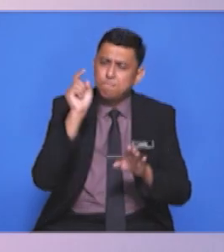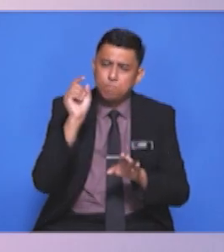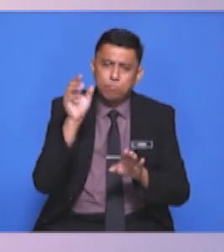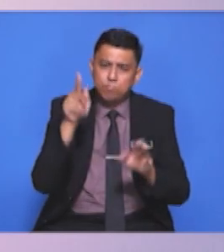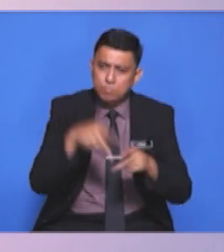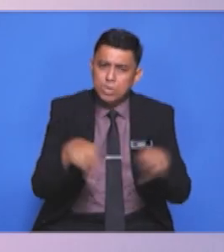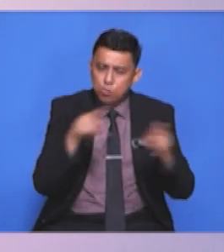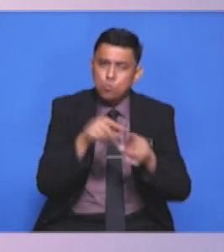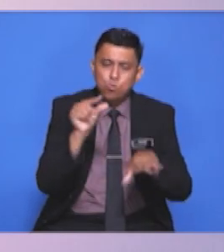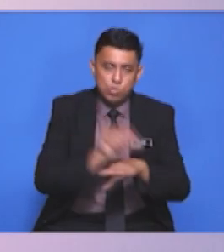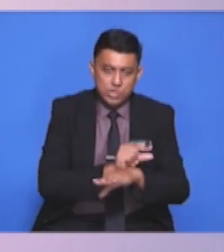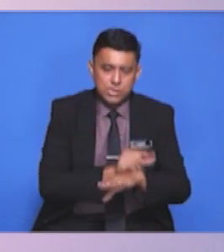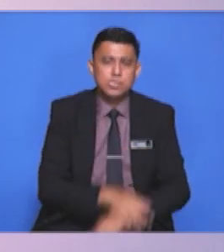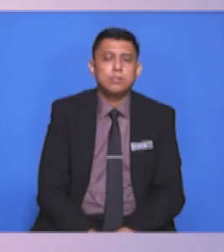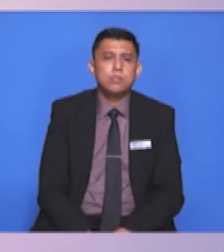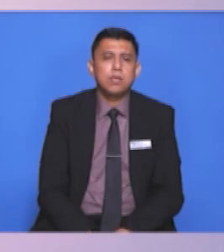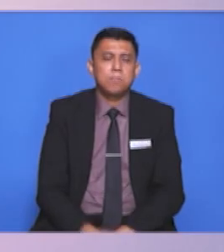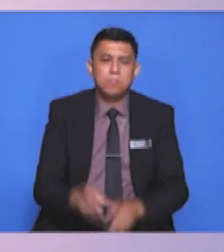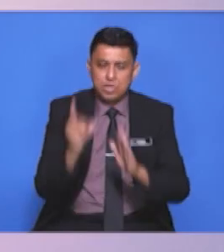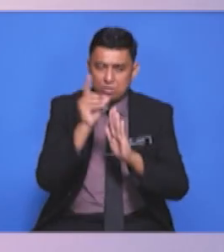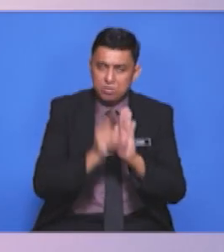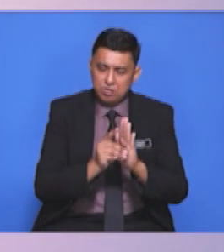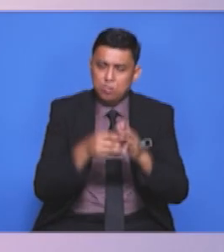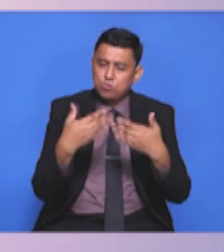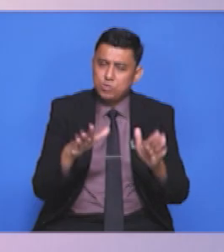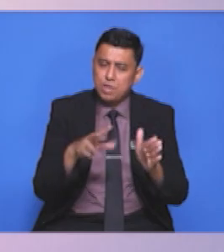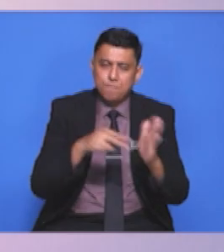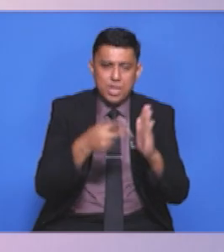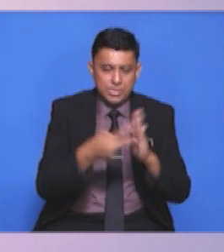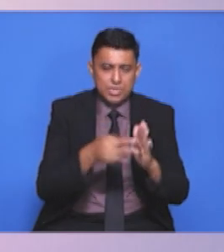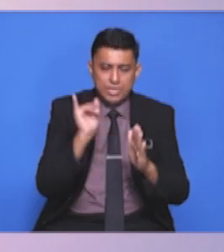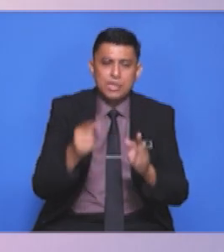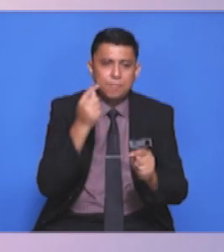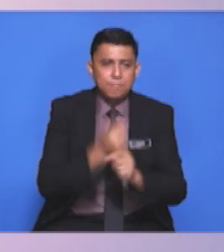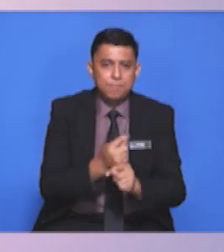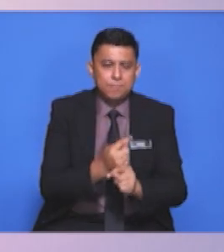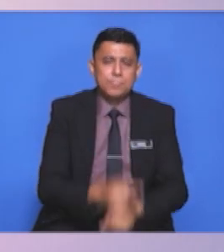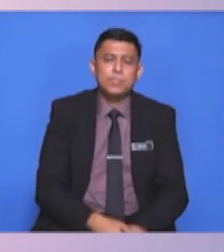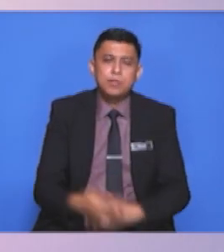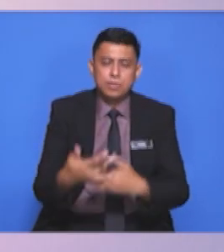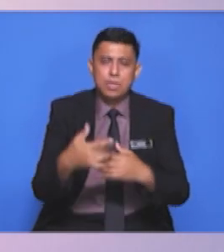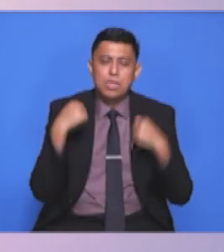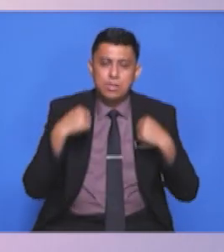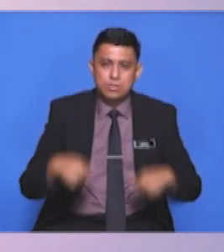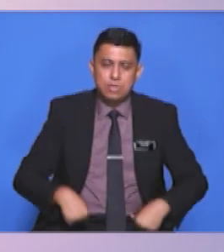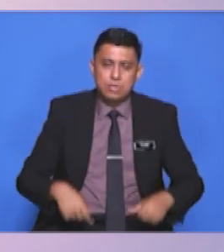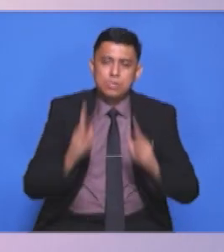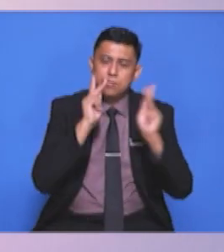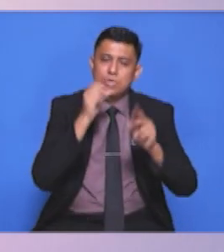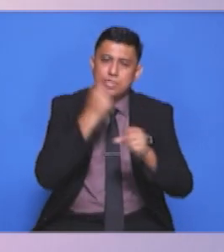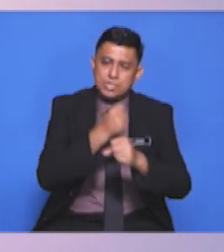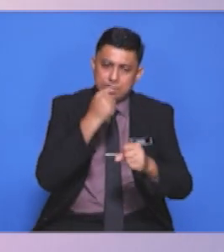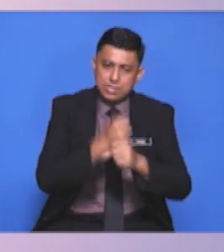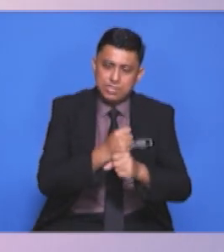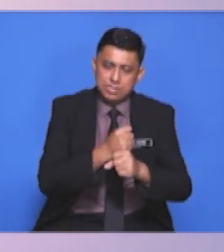krana imbuhan kata kerja pasif di sudah memberikan makna yang tepat yaitu yang berasal daripada kata kerja